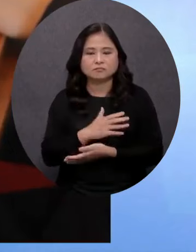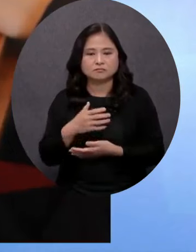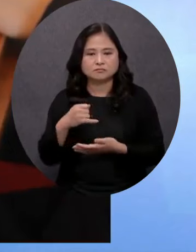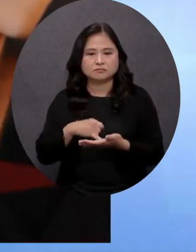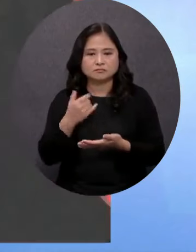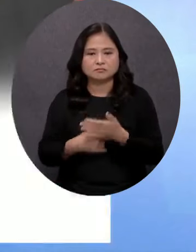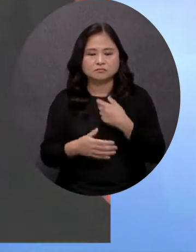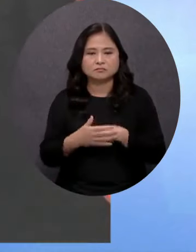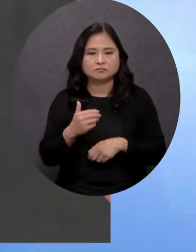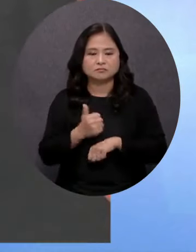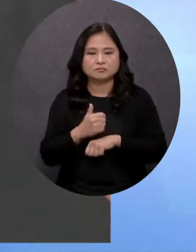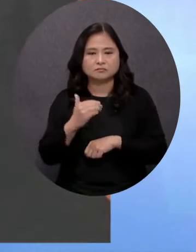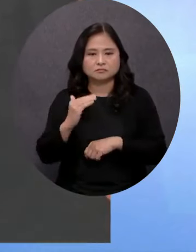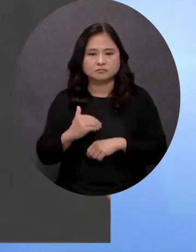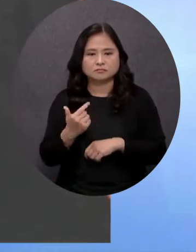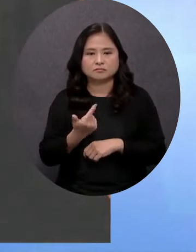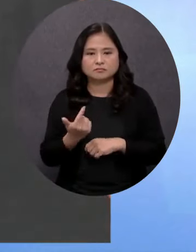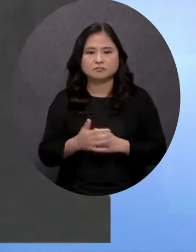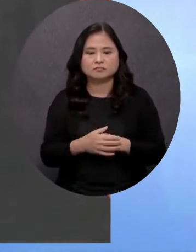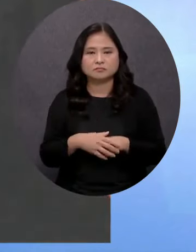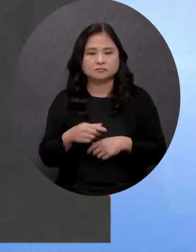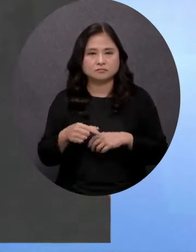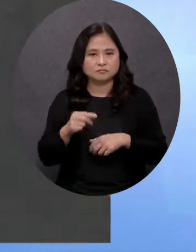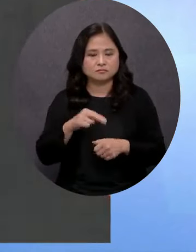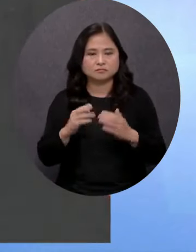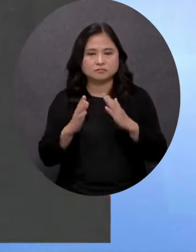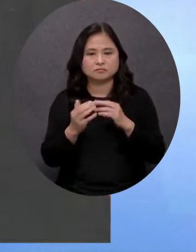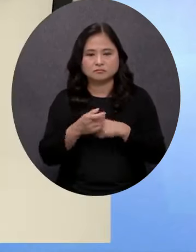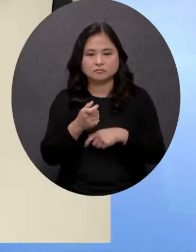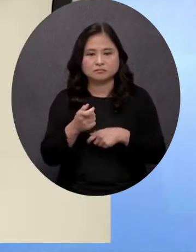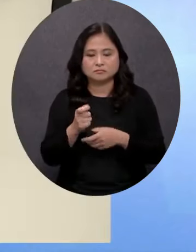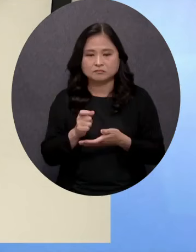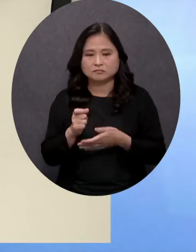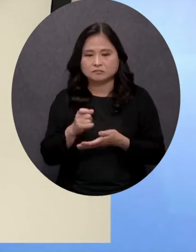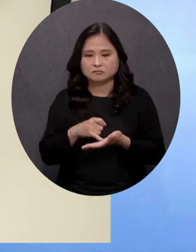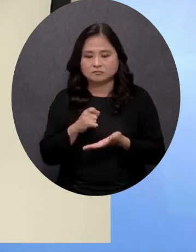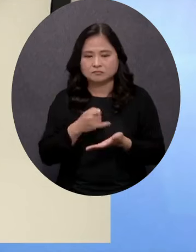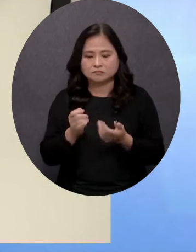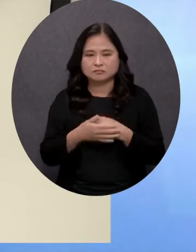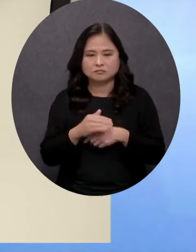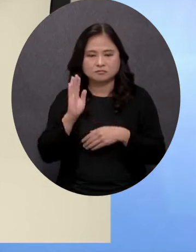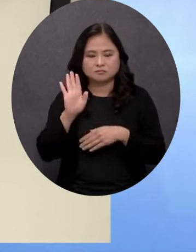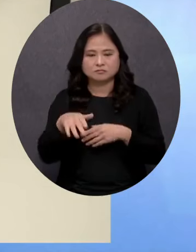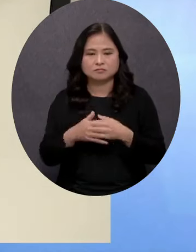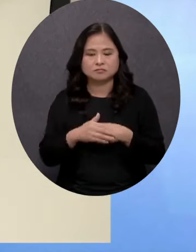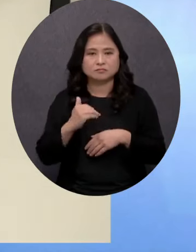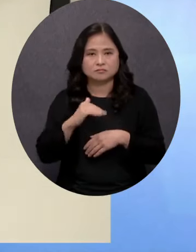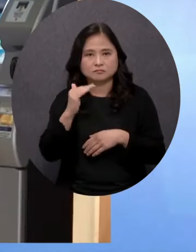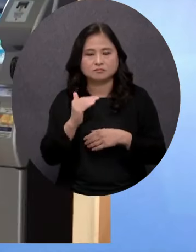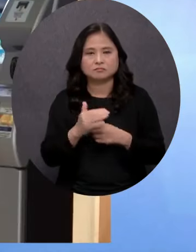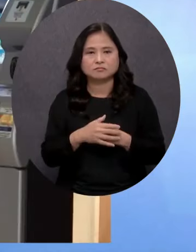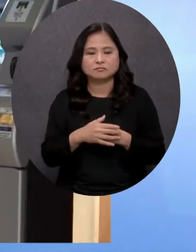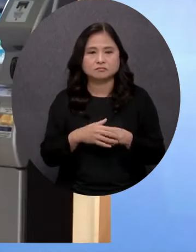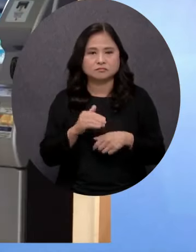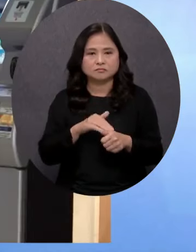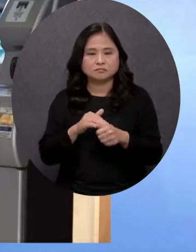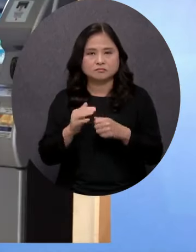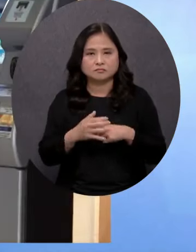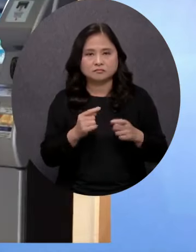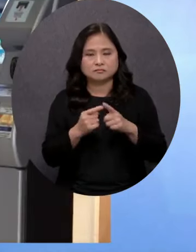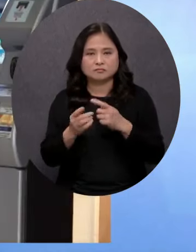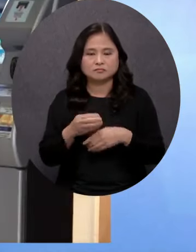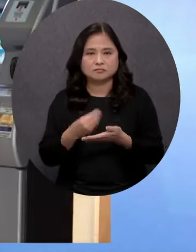多。 金管局就话，港元拆息在往后一段日子可能仍然会处于较高水平，提醒市民在